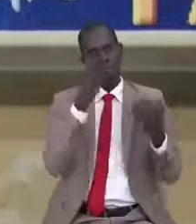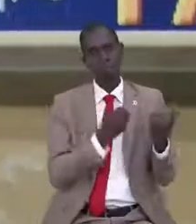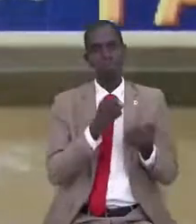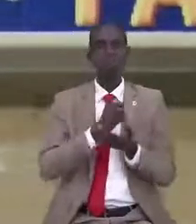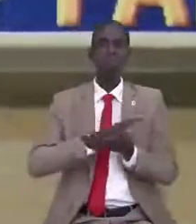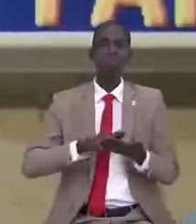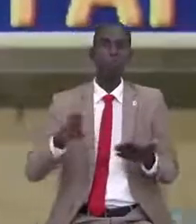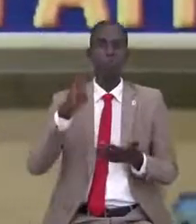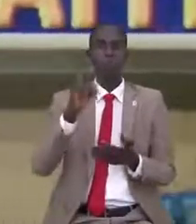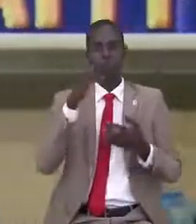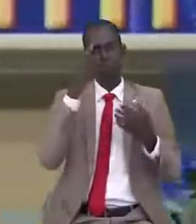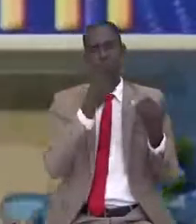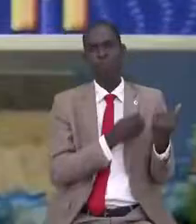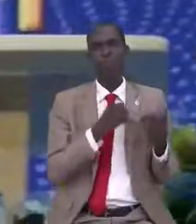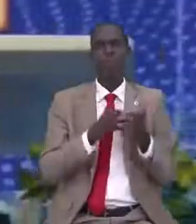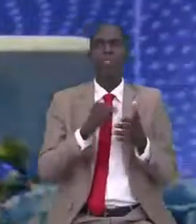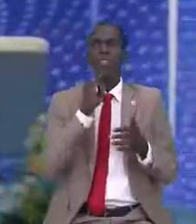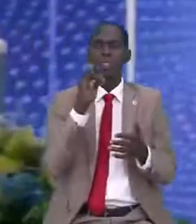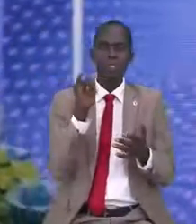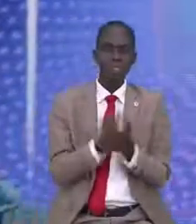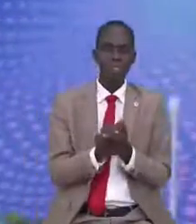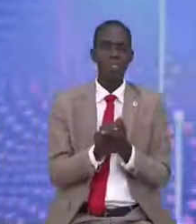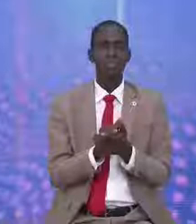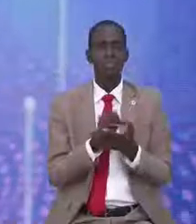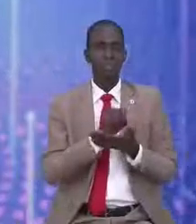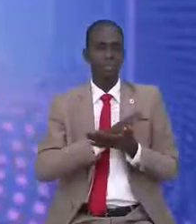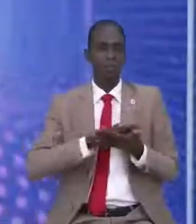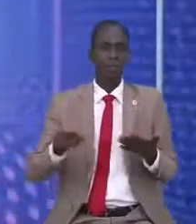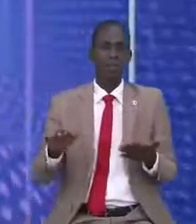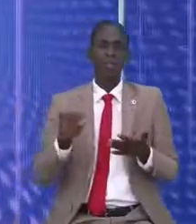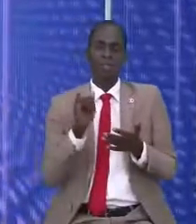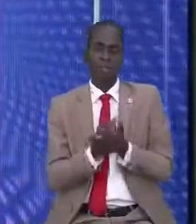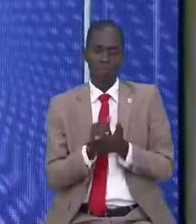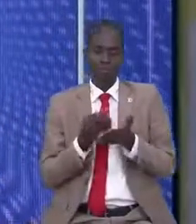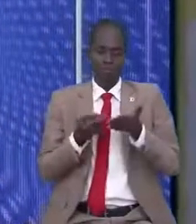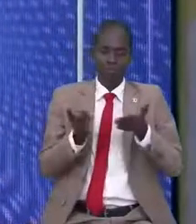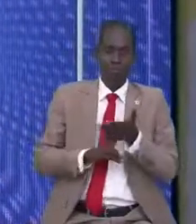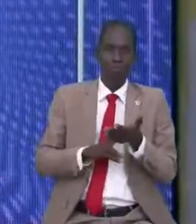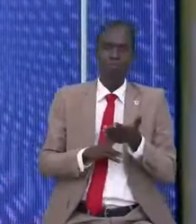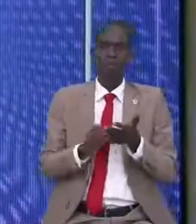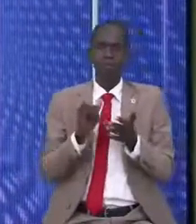Sanctifiés. C'est la sanctification qui